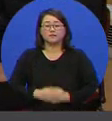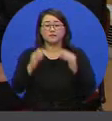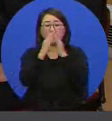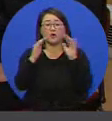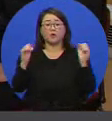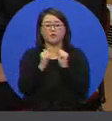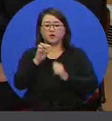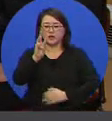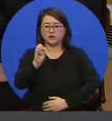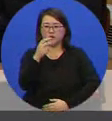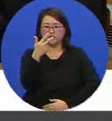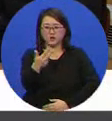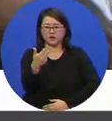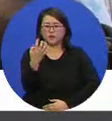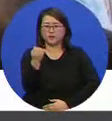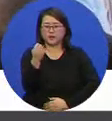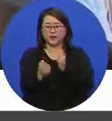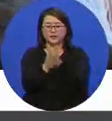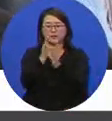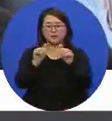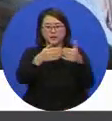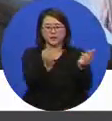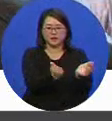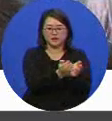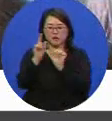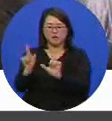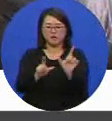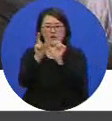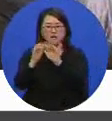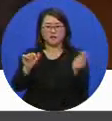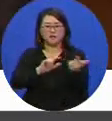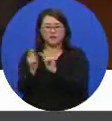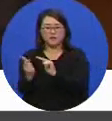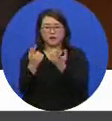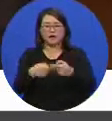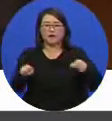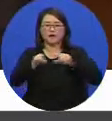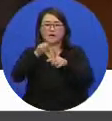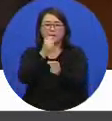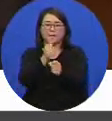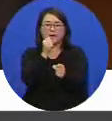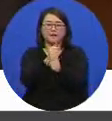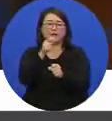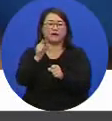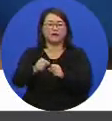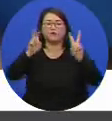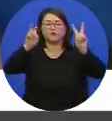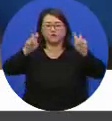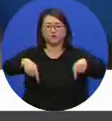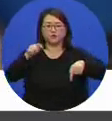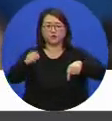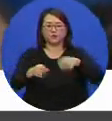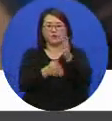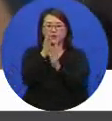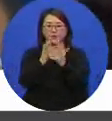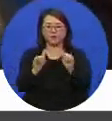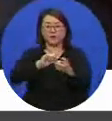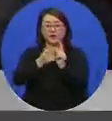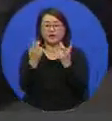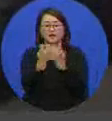전북의 37개 시민단체와 주민들로 구성된 전주시 고형 폐기물 소각장 백지화 시민대책위가